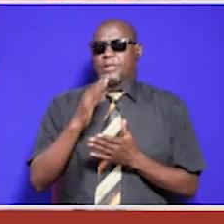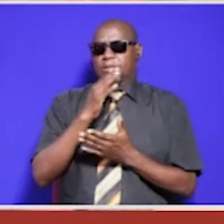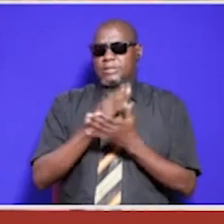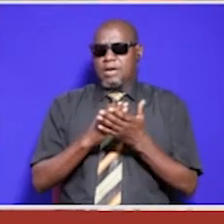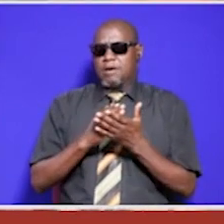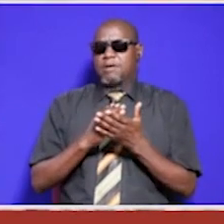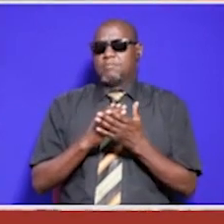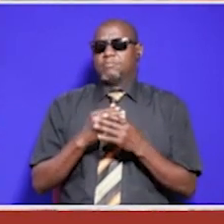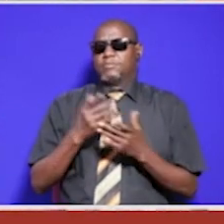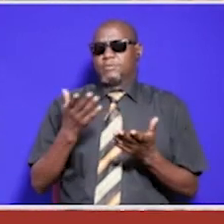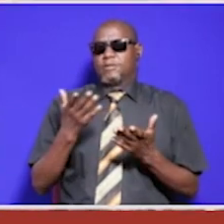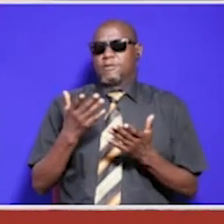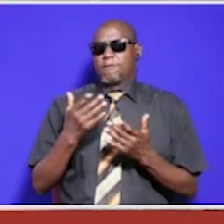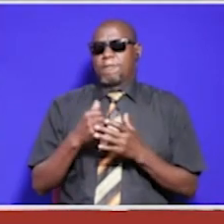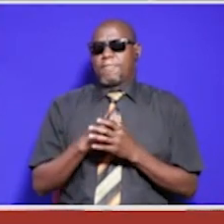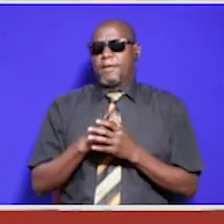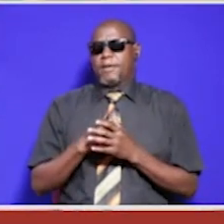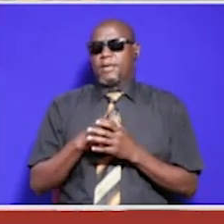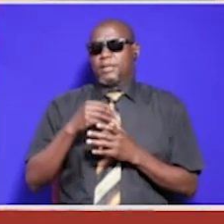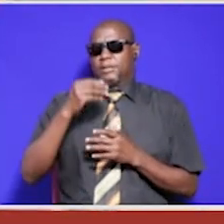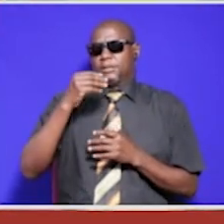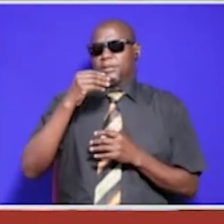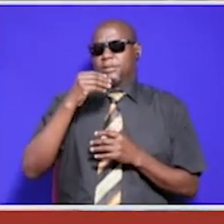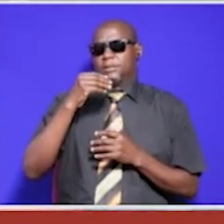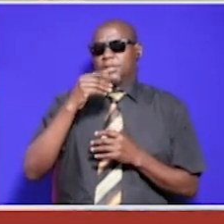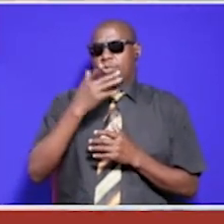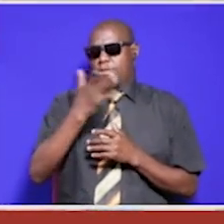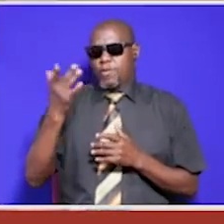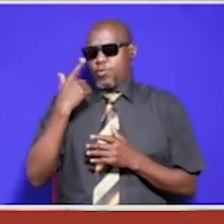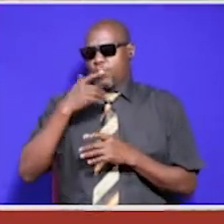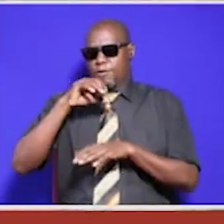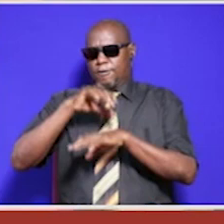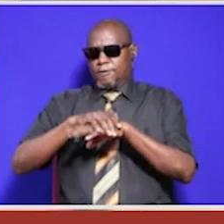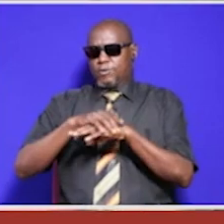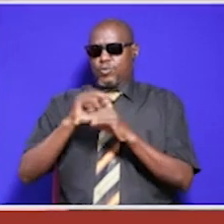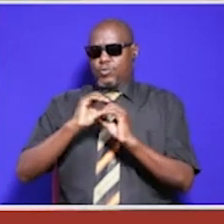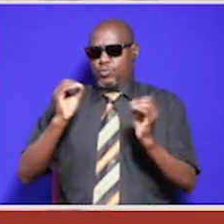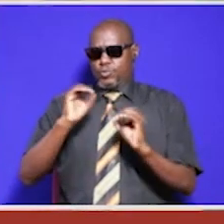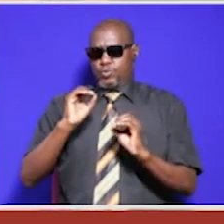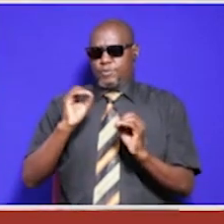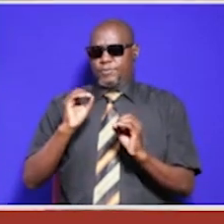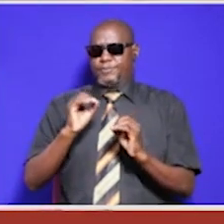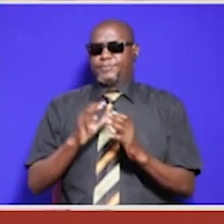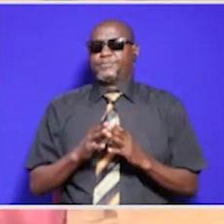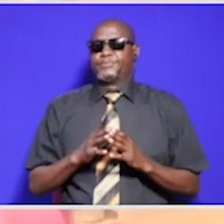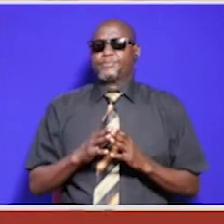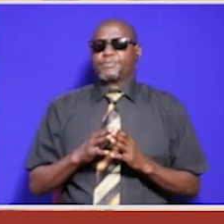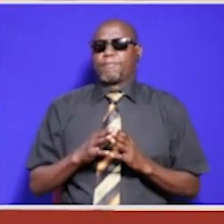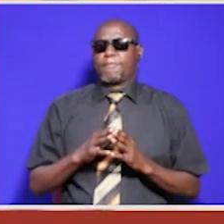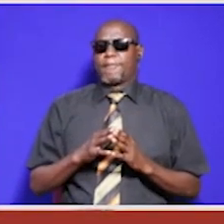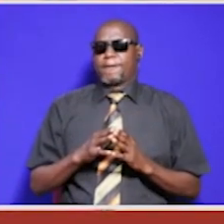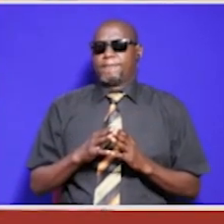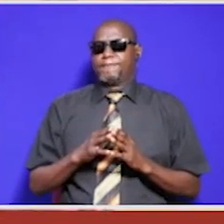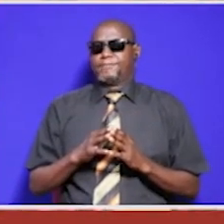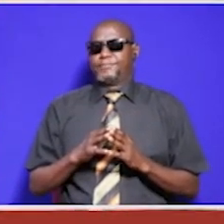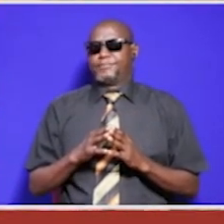all things padimi solangu wasasa waachibike wale wenye wachapata wale wenye wachagua beneficiary watachagua beneficiary waachibike watoto